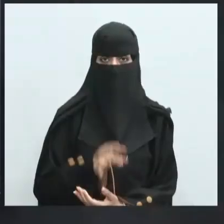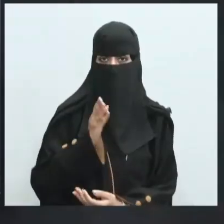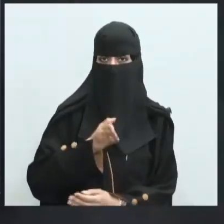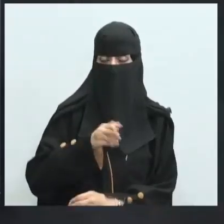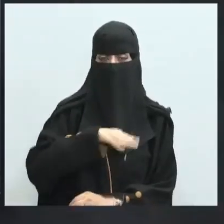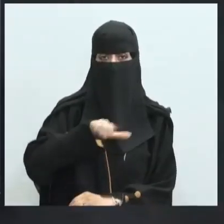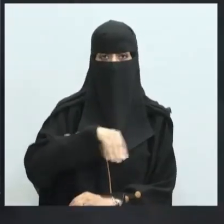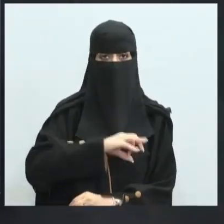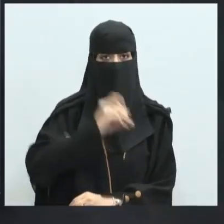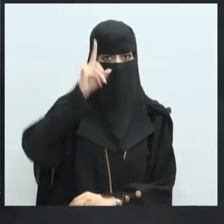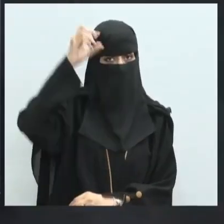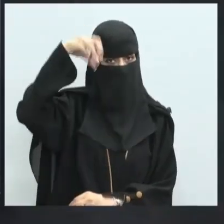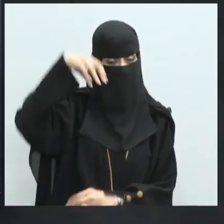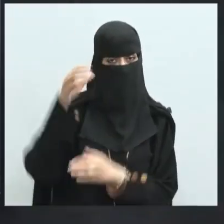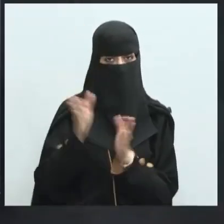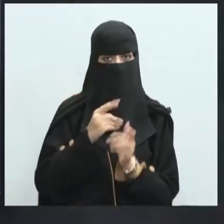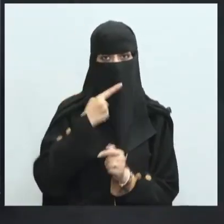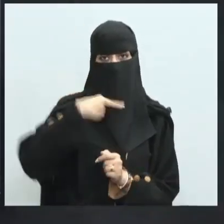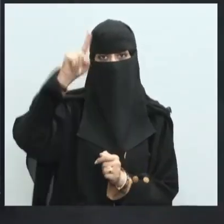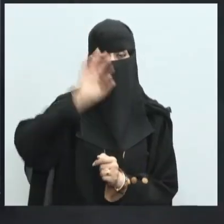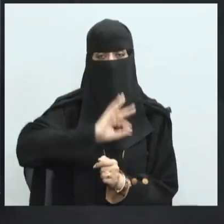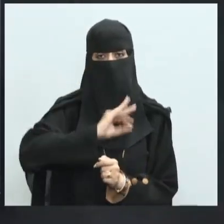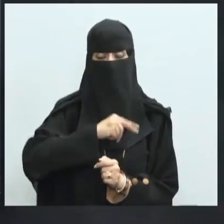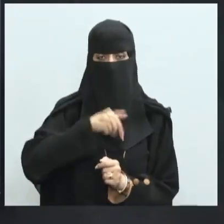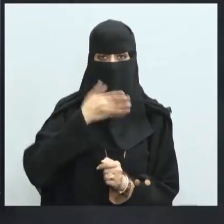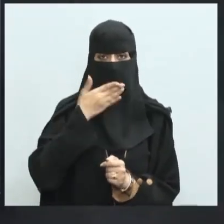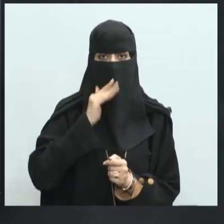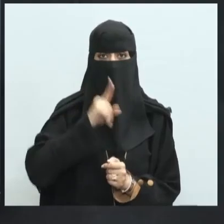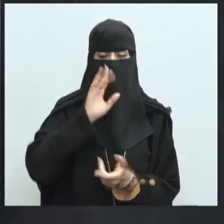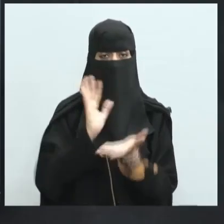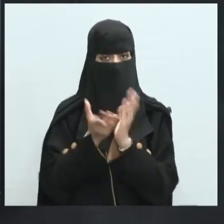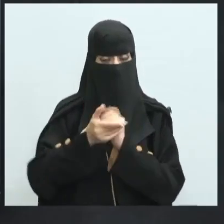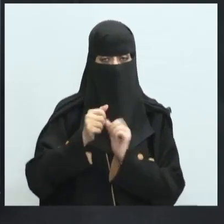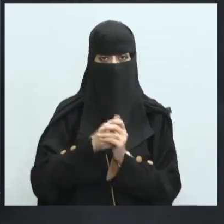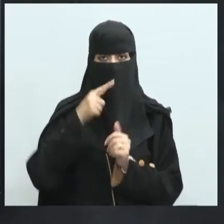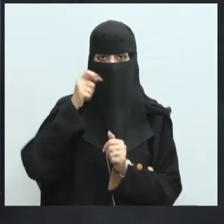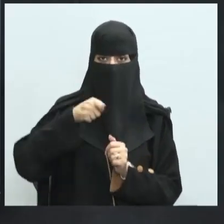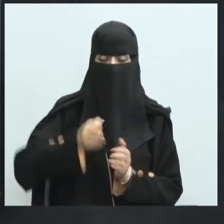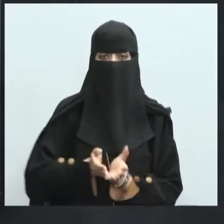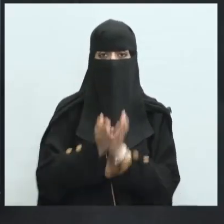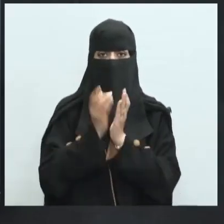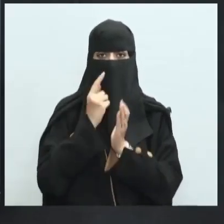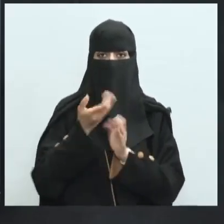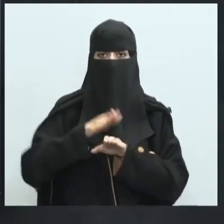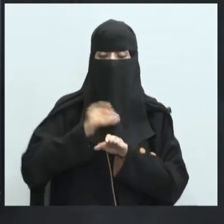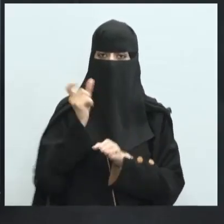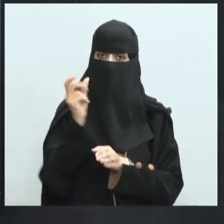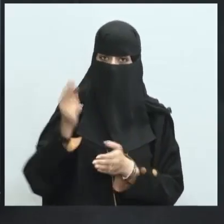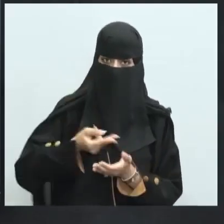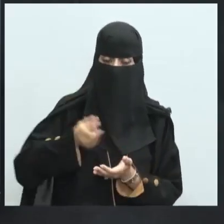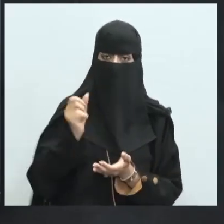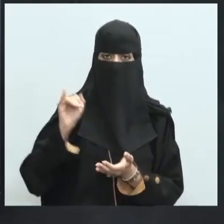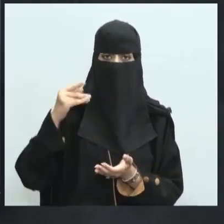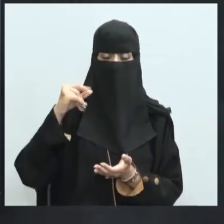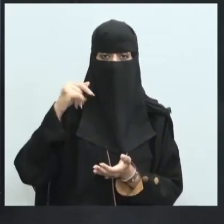السلام عليكم ورحمه الله وبركاته بسم الله الرحمن الرحيم الحمد لله رب العالمين والصلاه والسلام على نبينا محمد